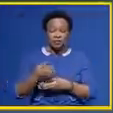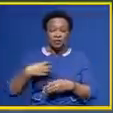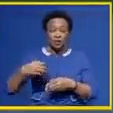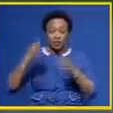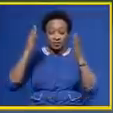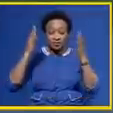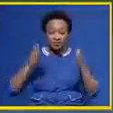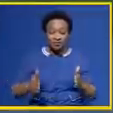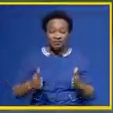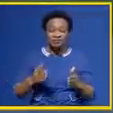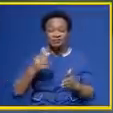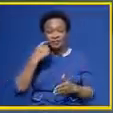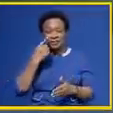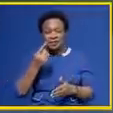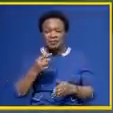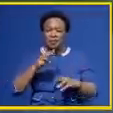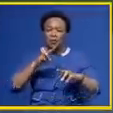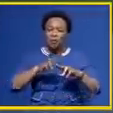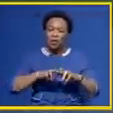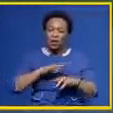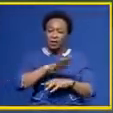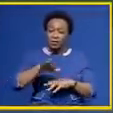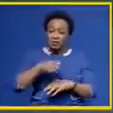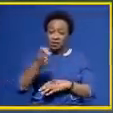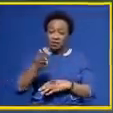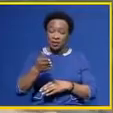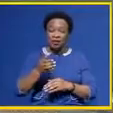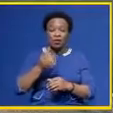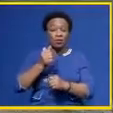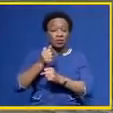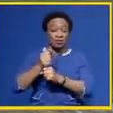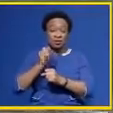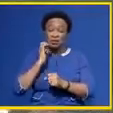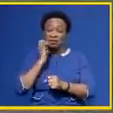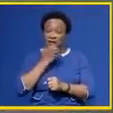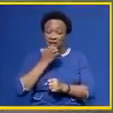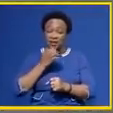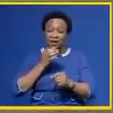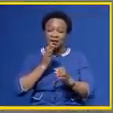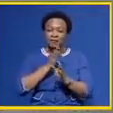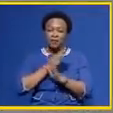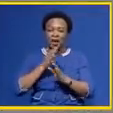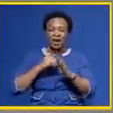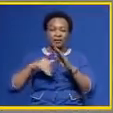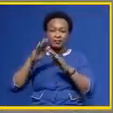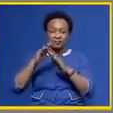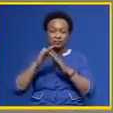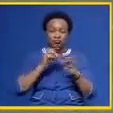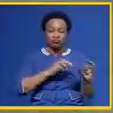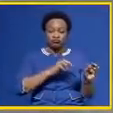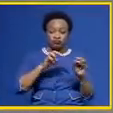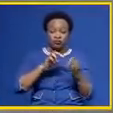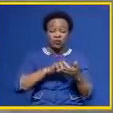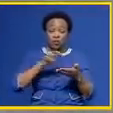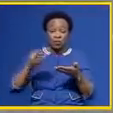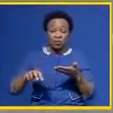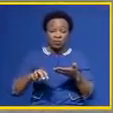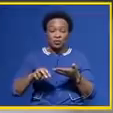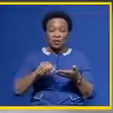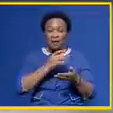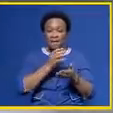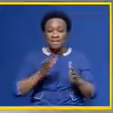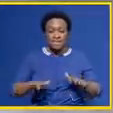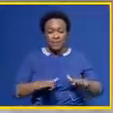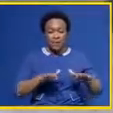Shinzo Abe amewataka wakazi wa eneo hilo kuzingatia tahadhari za hali ya juu ili kuepusha madhara zaidi ya mafuriko na maporomoko ya